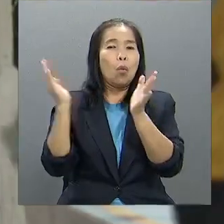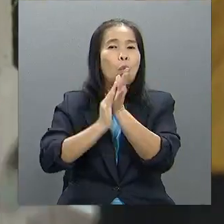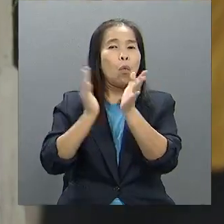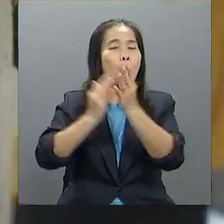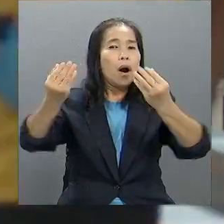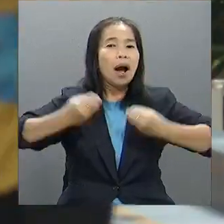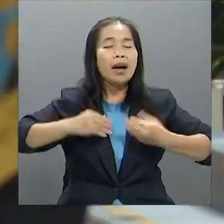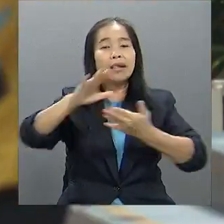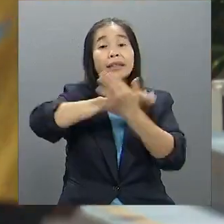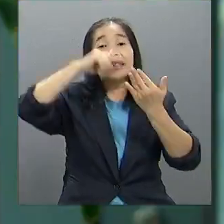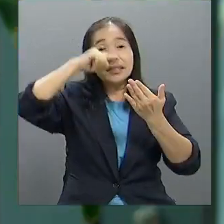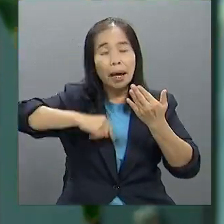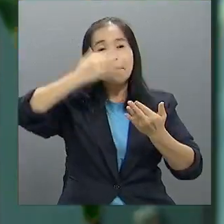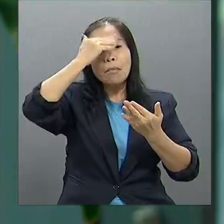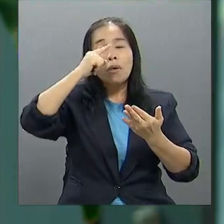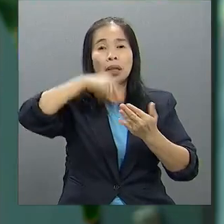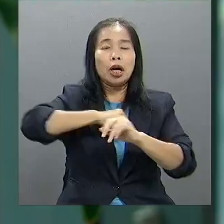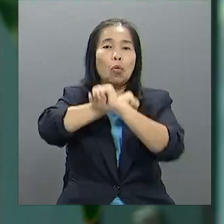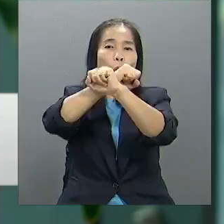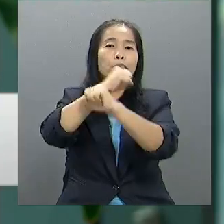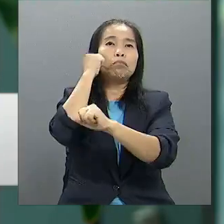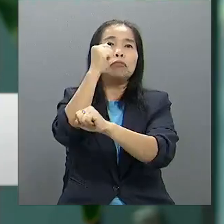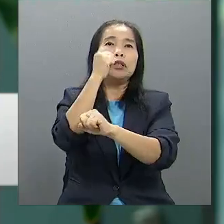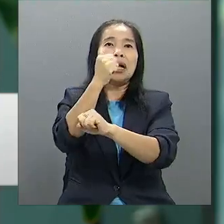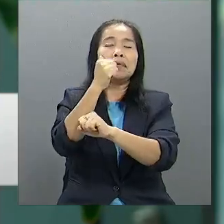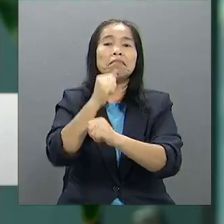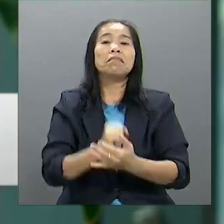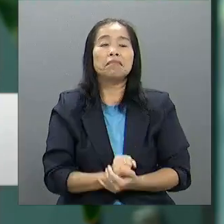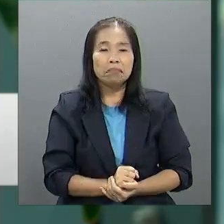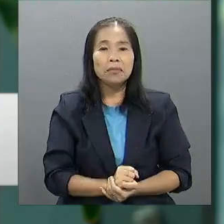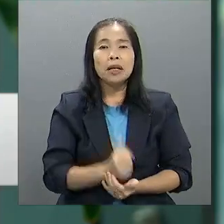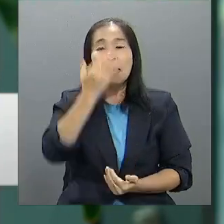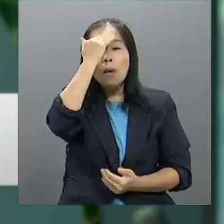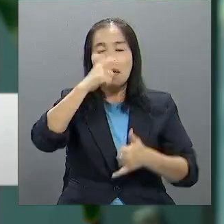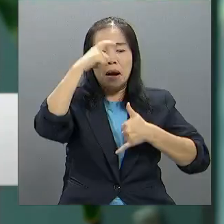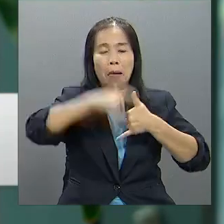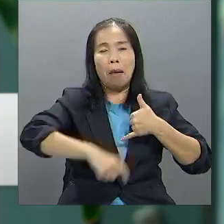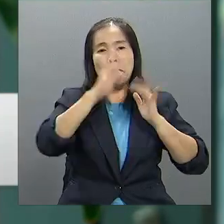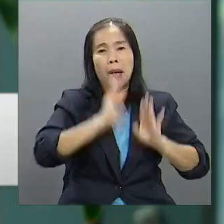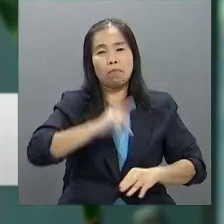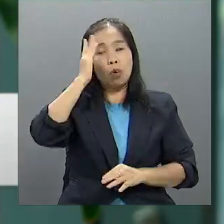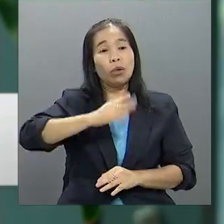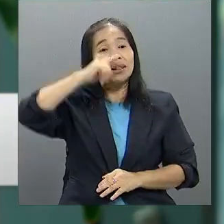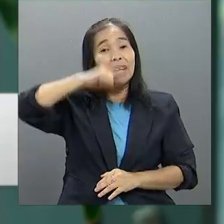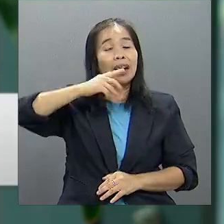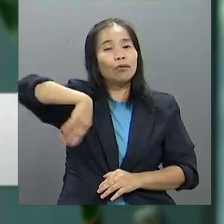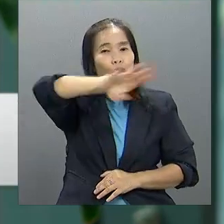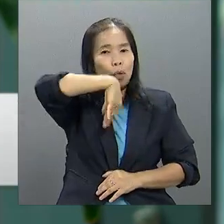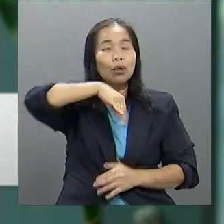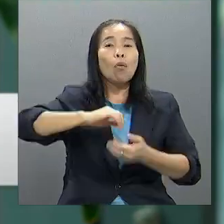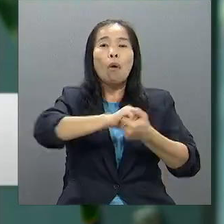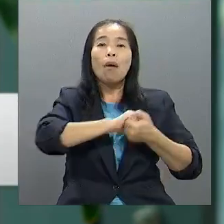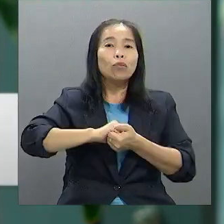ามารถควบคุมได้ในระดับที่เราควบคุมได้ทุกวันนี้เพราะพฤติกรรมของเรา เราดูแลไม่แพร่เชื้อจากคนสู่